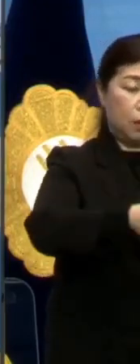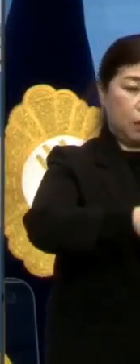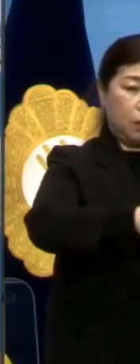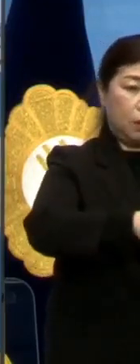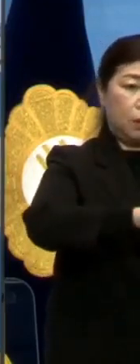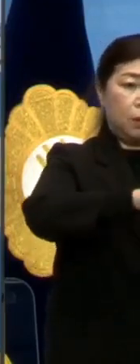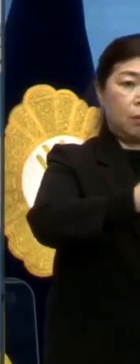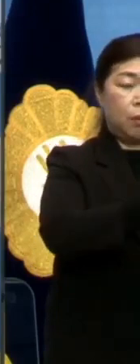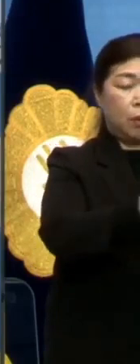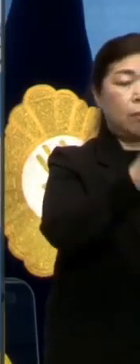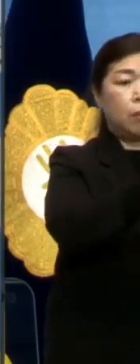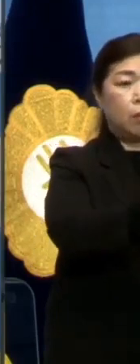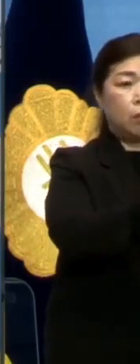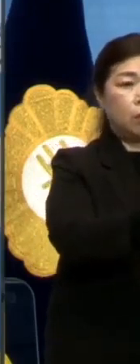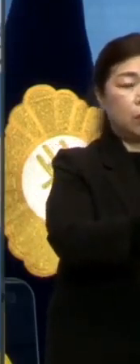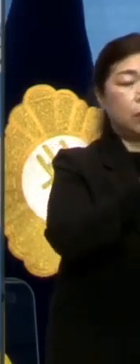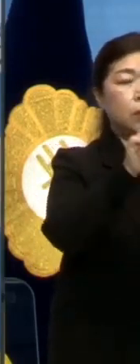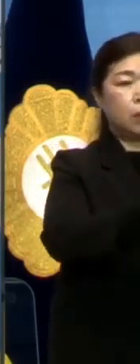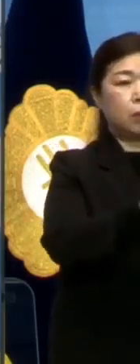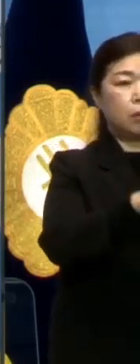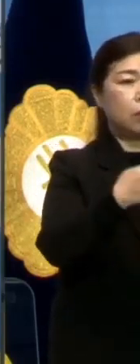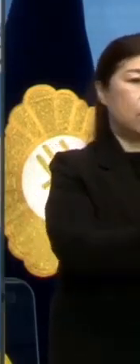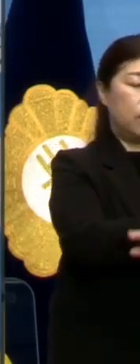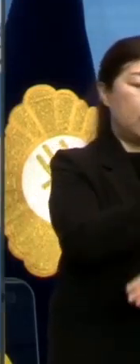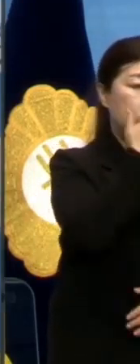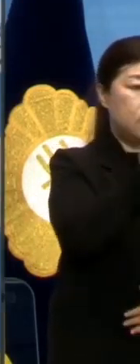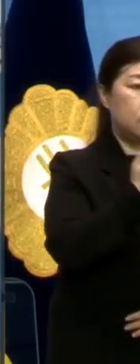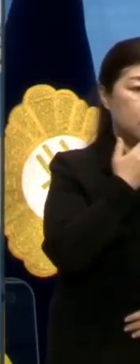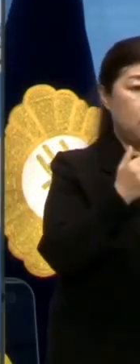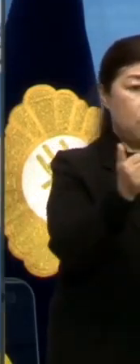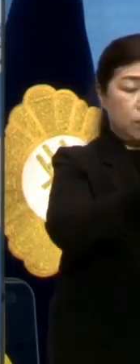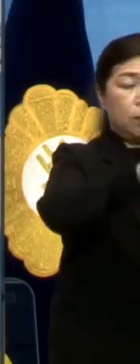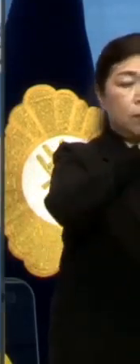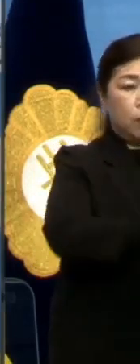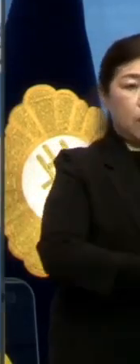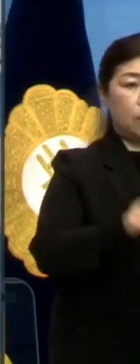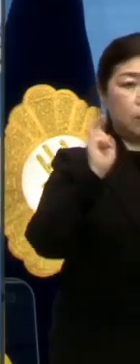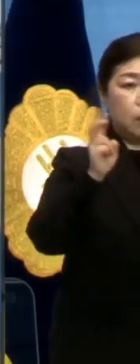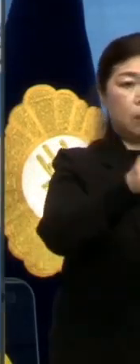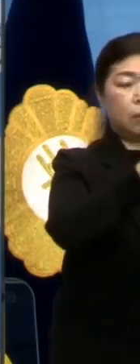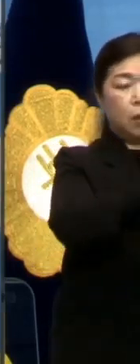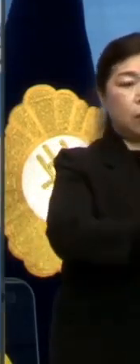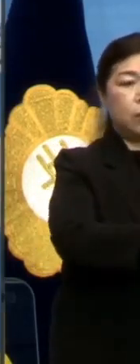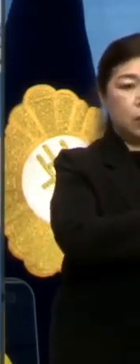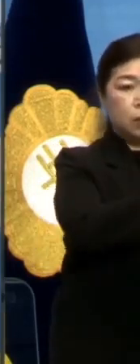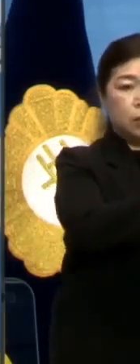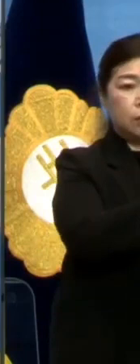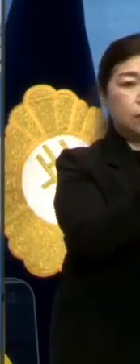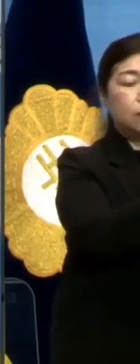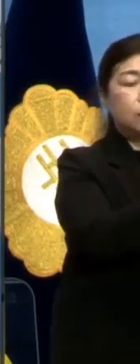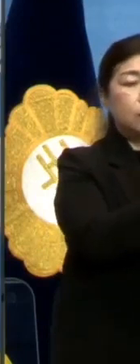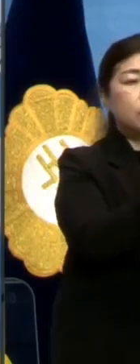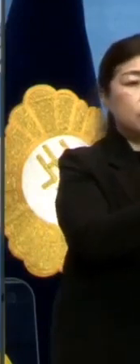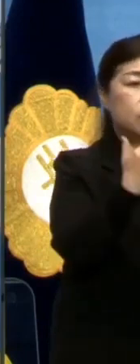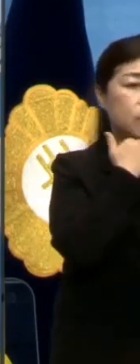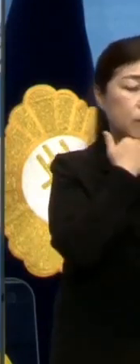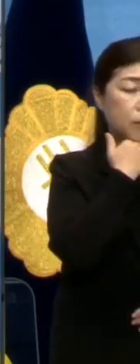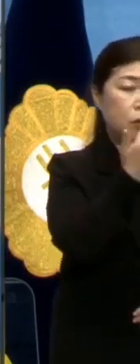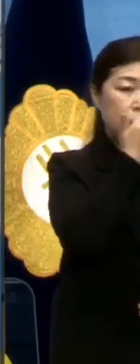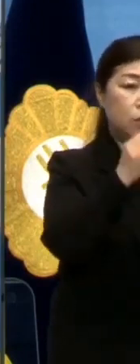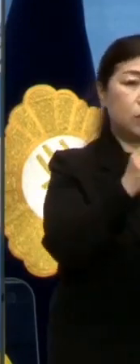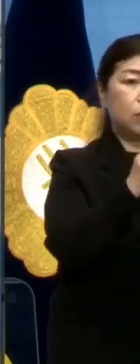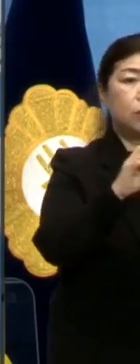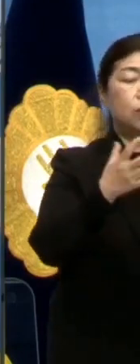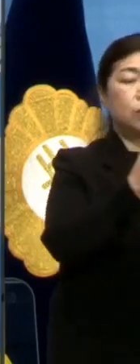중대재해기업처벌법 적용에 예외는 없어야 합니다. 50인 미만 사업장의 시행시기 이후에는 우리 국민의 목숨을